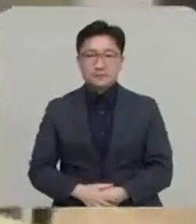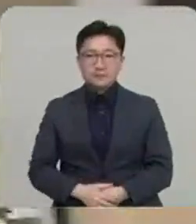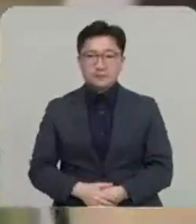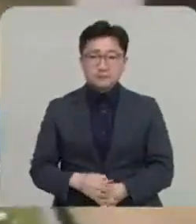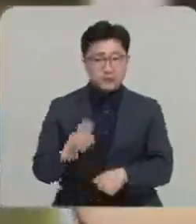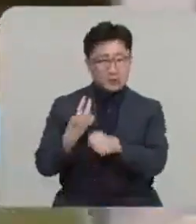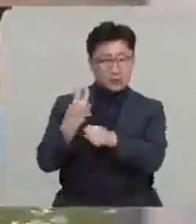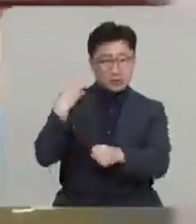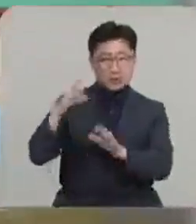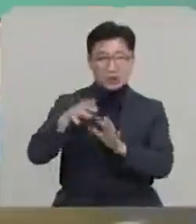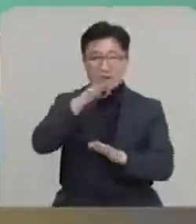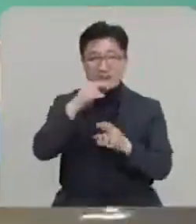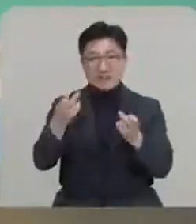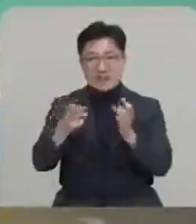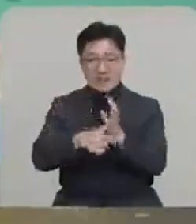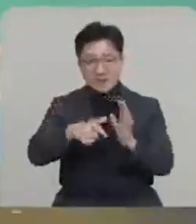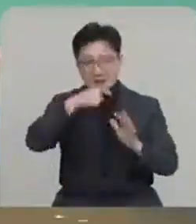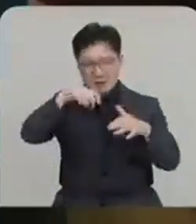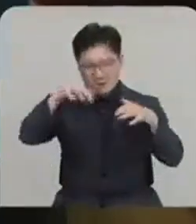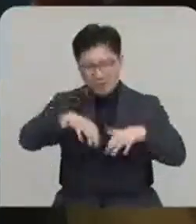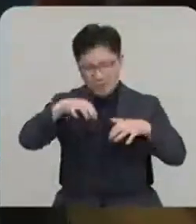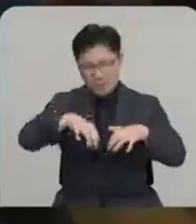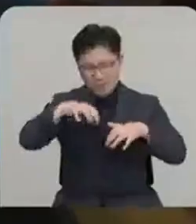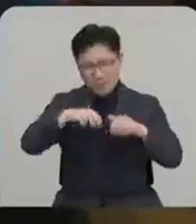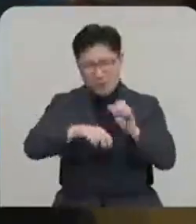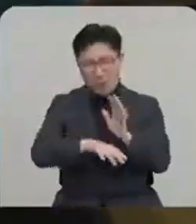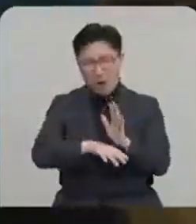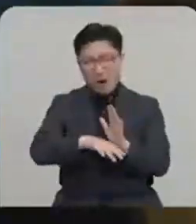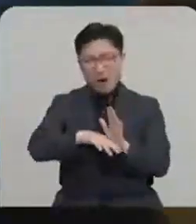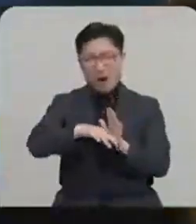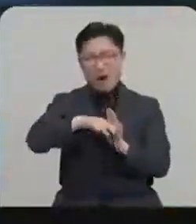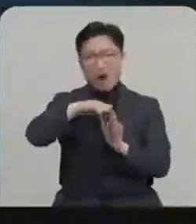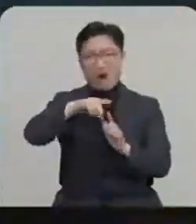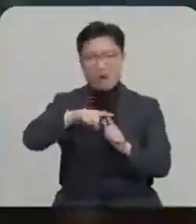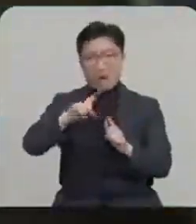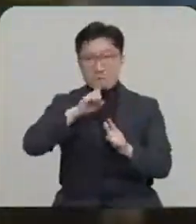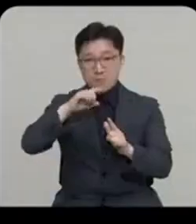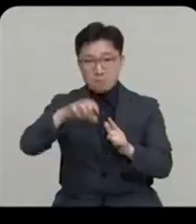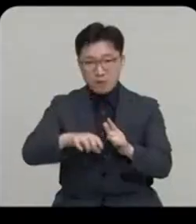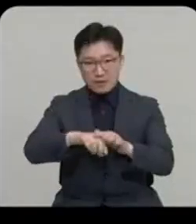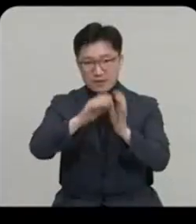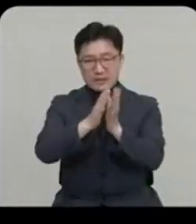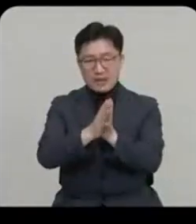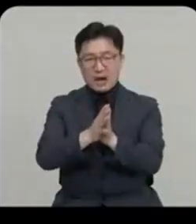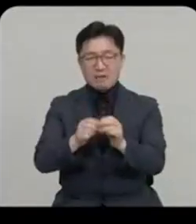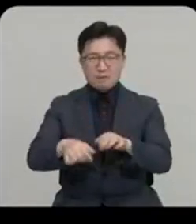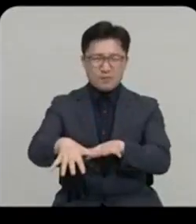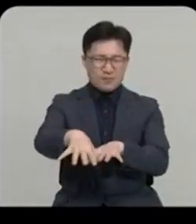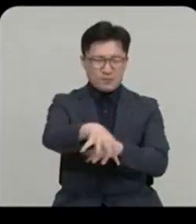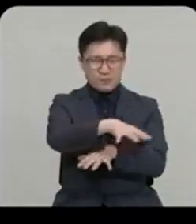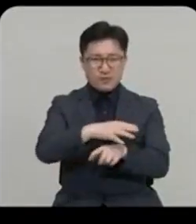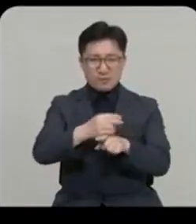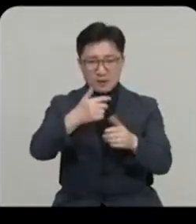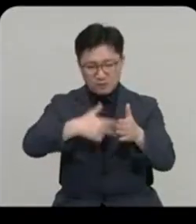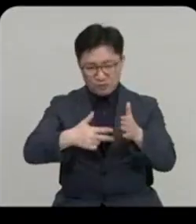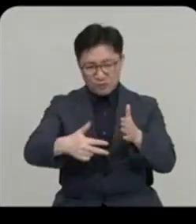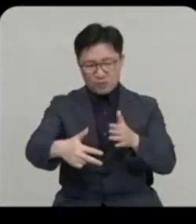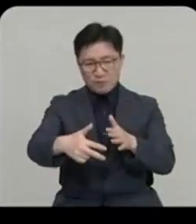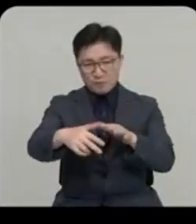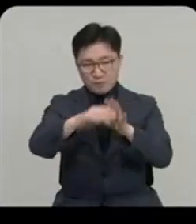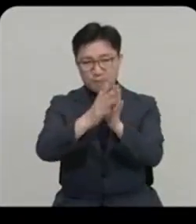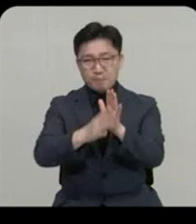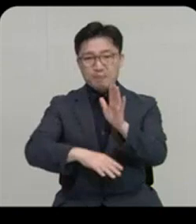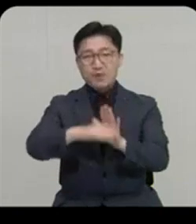부해전 익산 지역엔 100mm의 폭우가 쏟아졌습니다. 밤사이 시장 상가는 물론 오피스텔 지하 주차장까지 침수되는